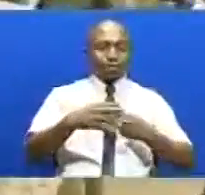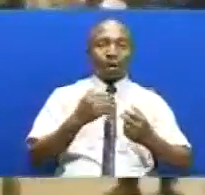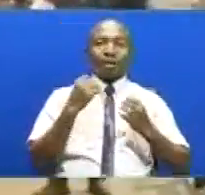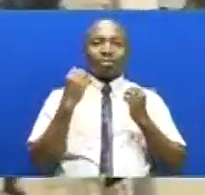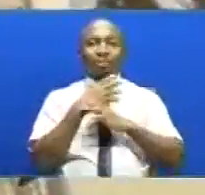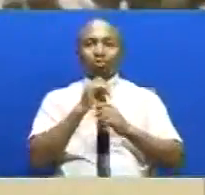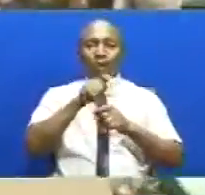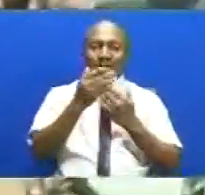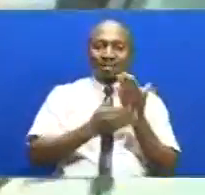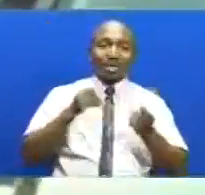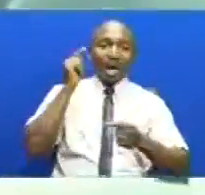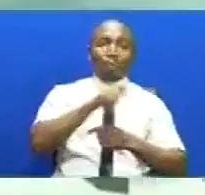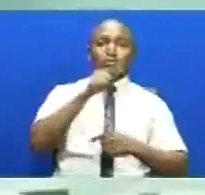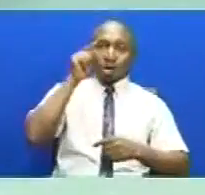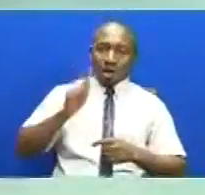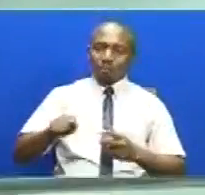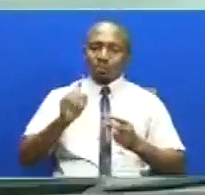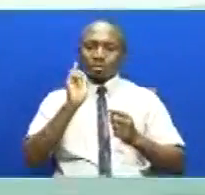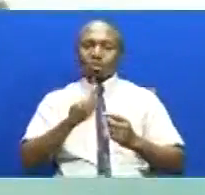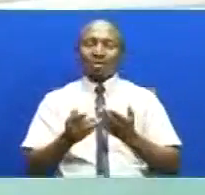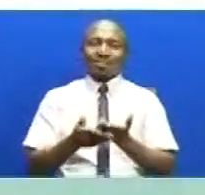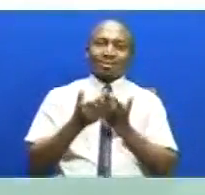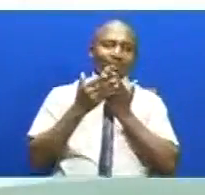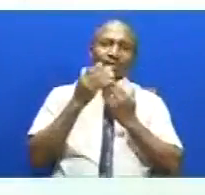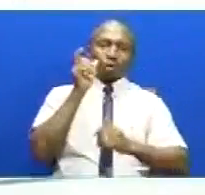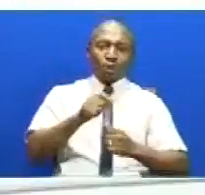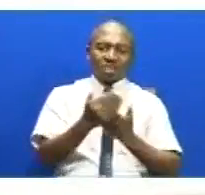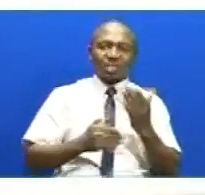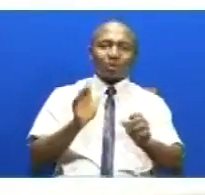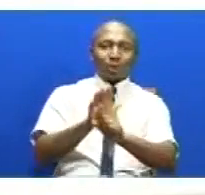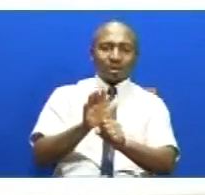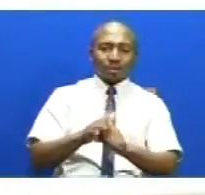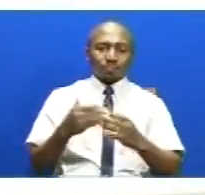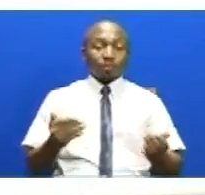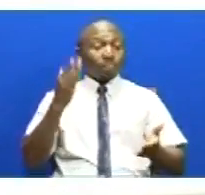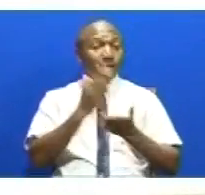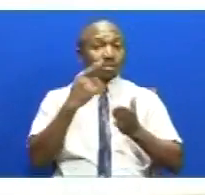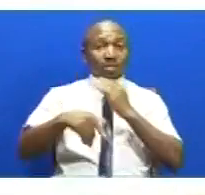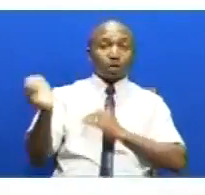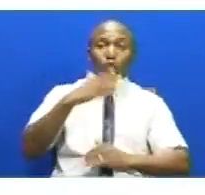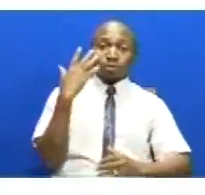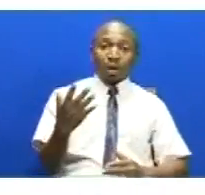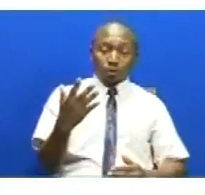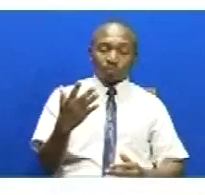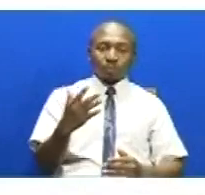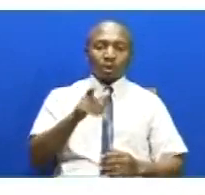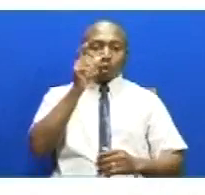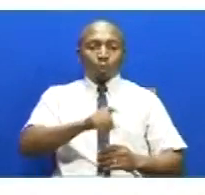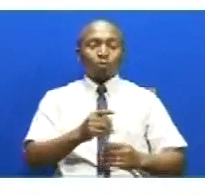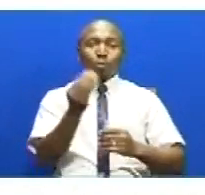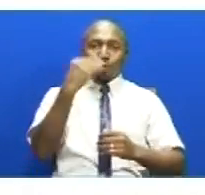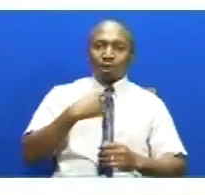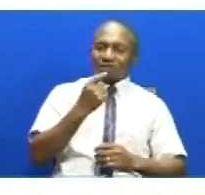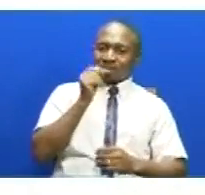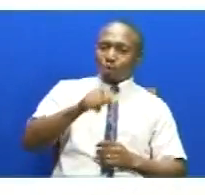wananchi papo kwa papo zimekuwa zikisaidia wananchi walio wengi. Hakikisha ndani ya siku tano waliokula fedha